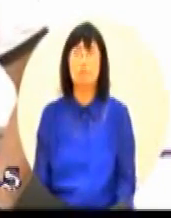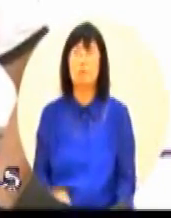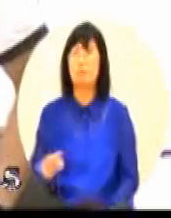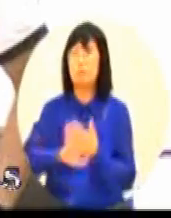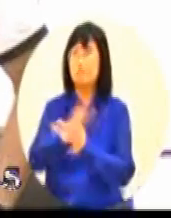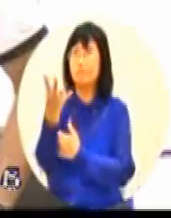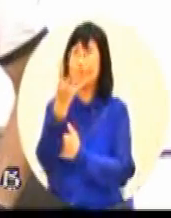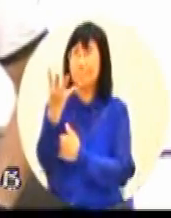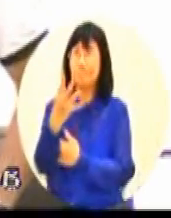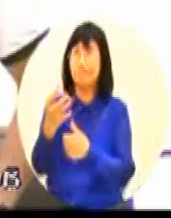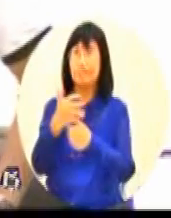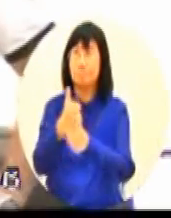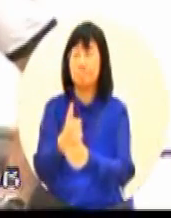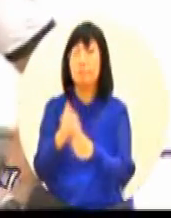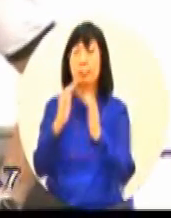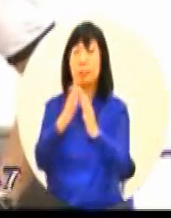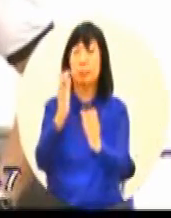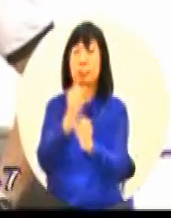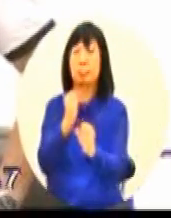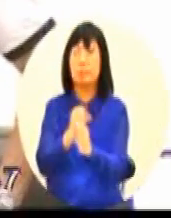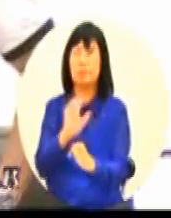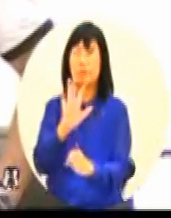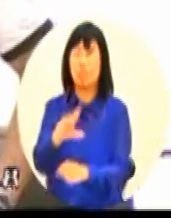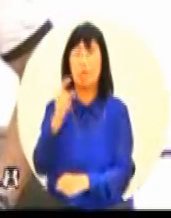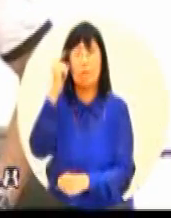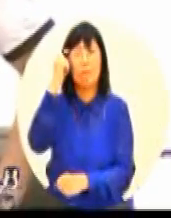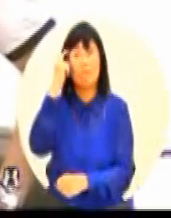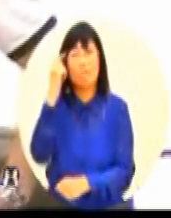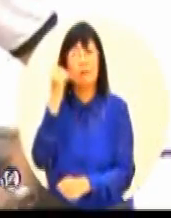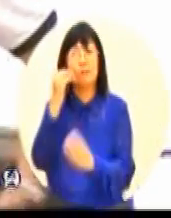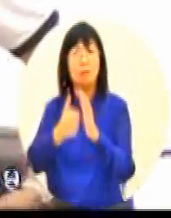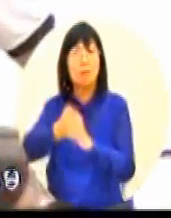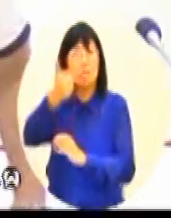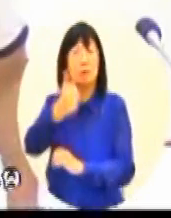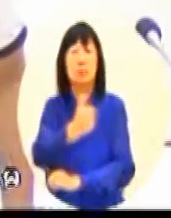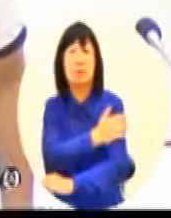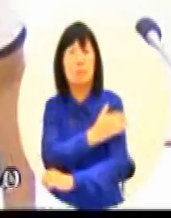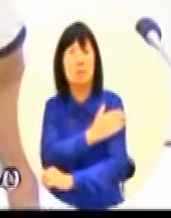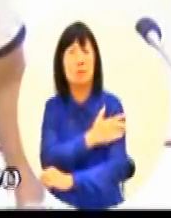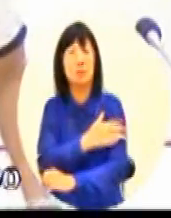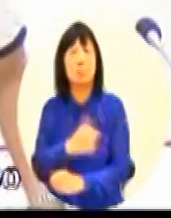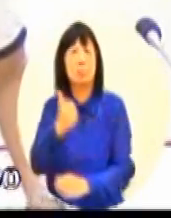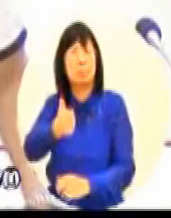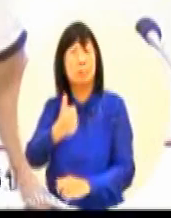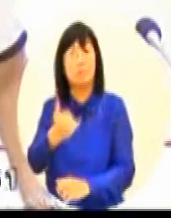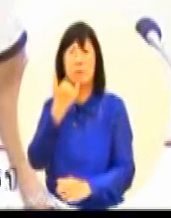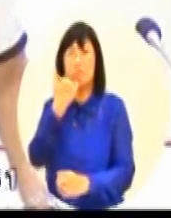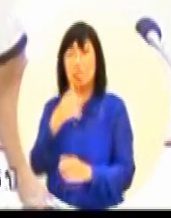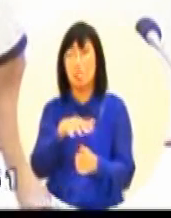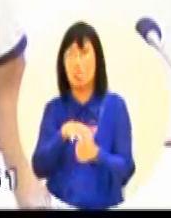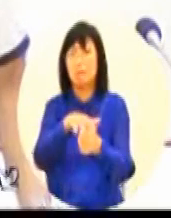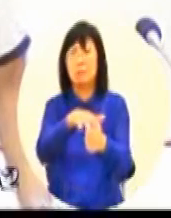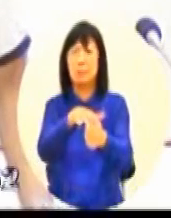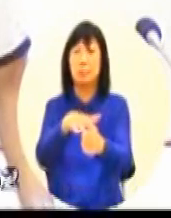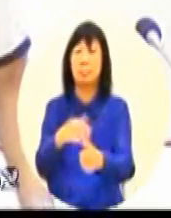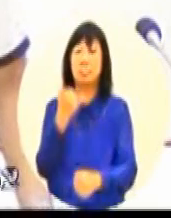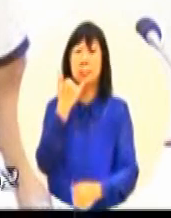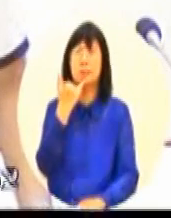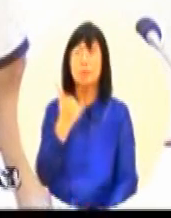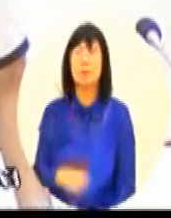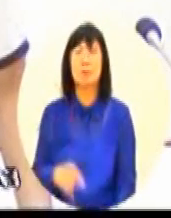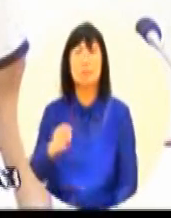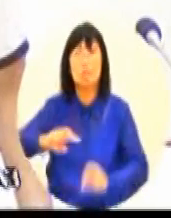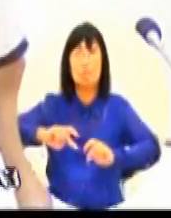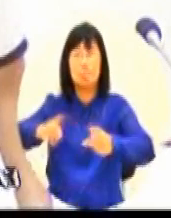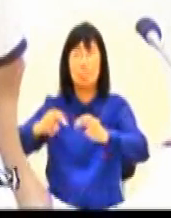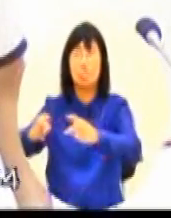了，我相信在我们英明的局长的这个陈市长的领导之下，我相信这个要把它做一个